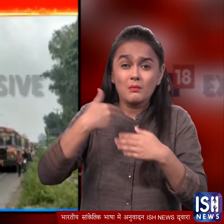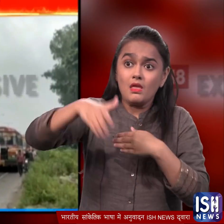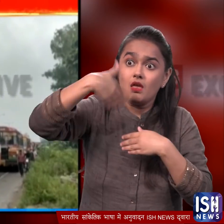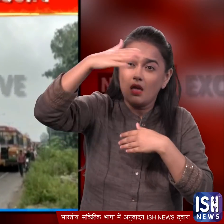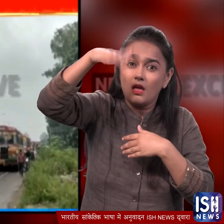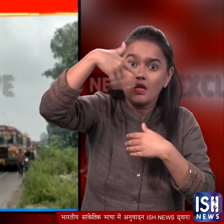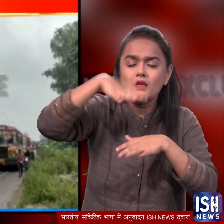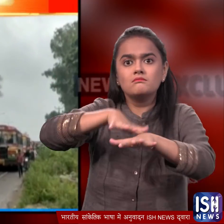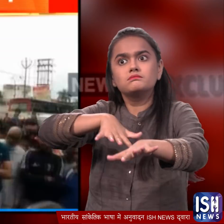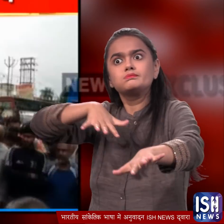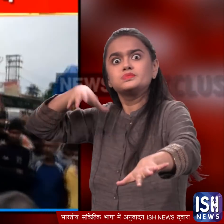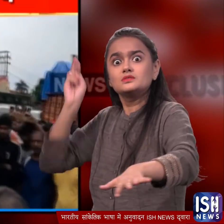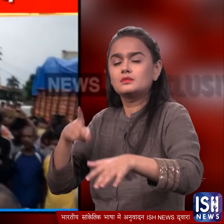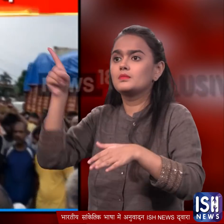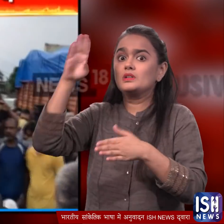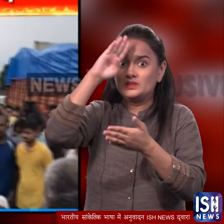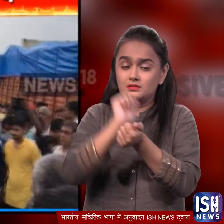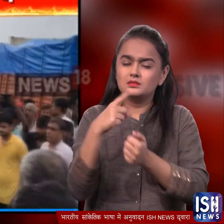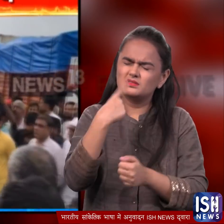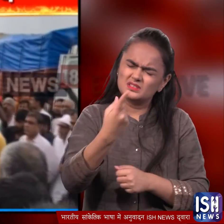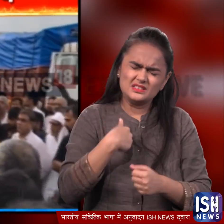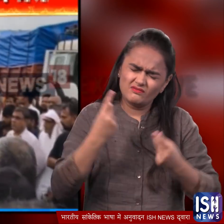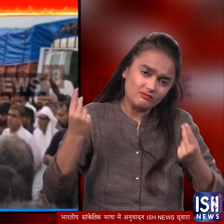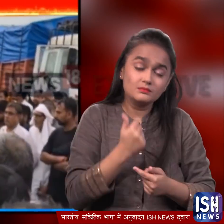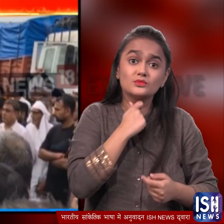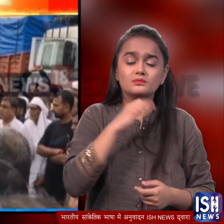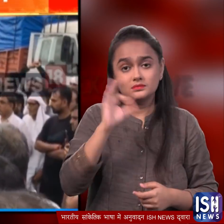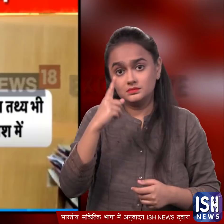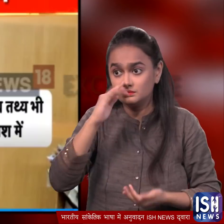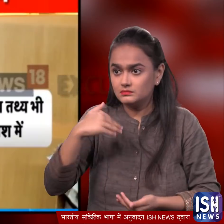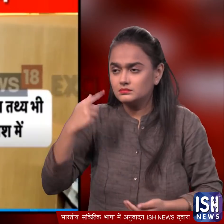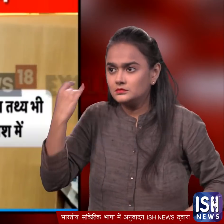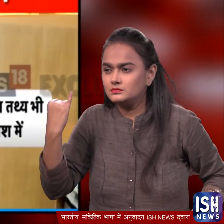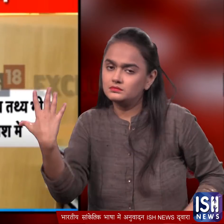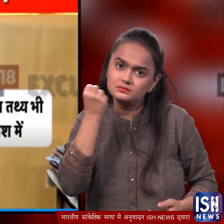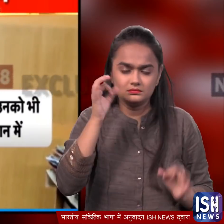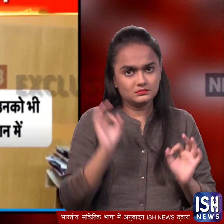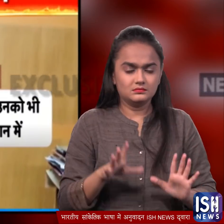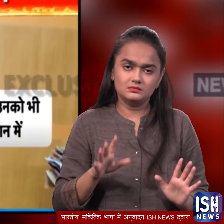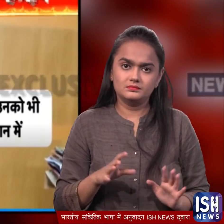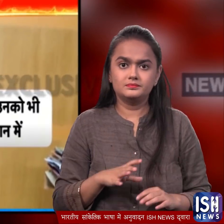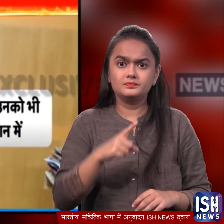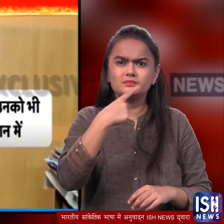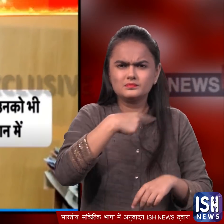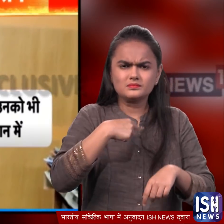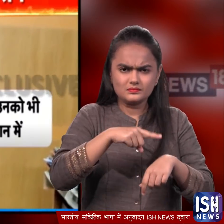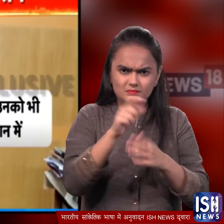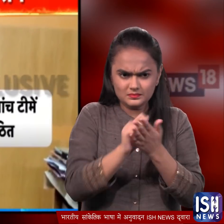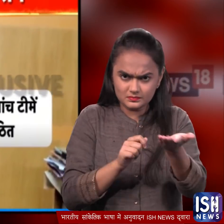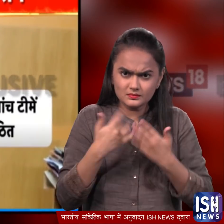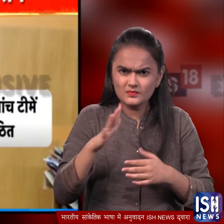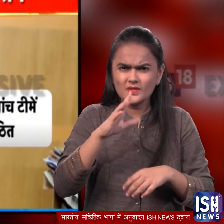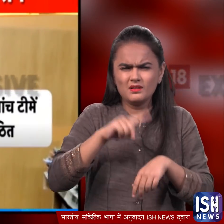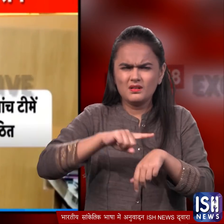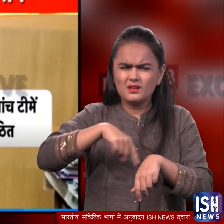तक सिर्फ और सिर्फ गाड़ियां नजर आईं। हालांकि पुलिस ने जल्द लड़की को ढूंढ लेने का दावा किया। कुछ अन्य तथ्य भी प्रकाश में आए हैं, उनको भी जो है वो